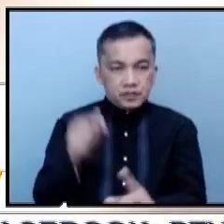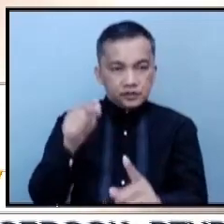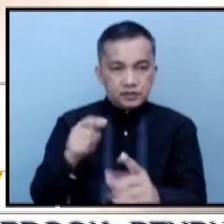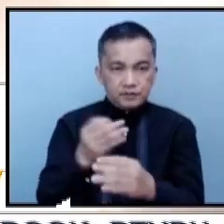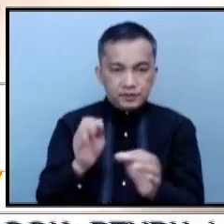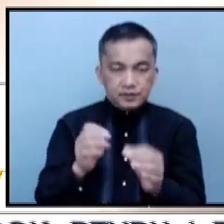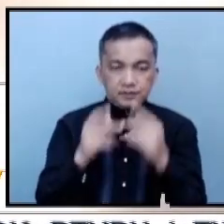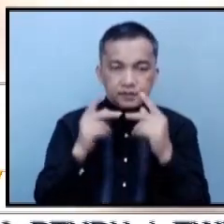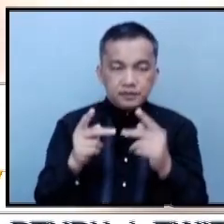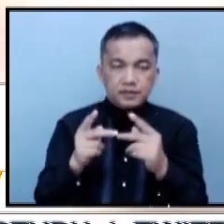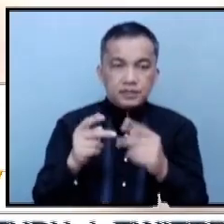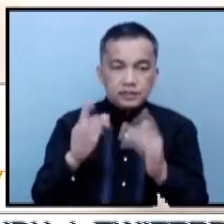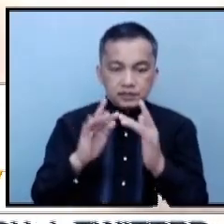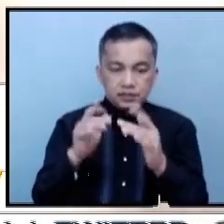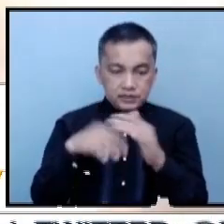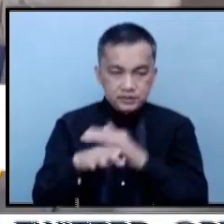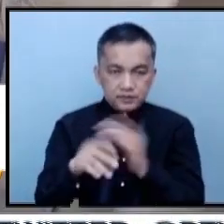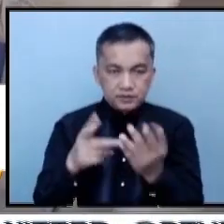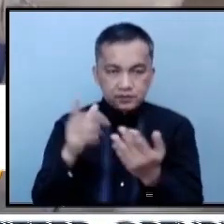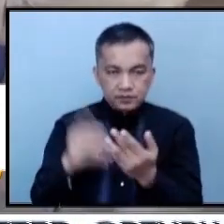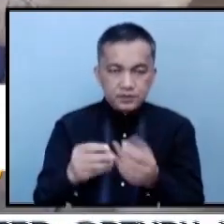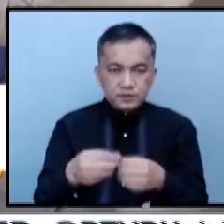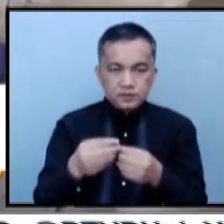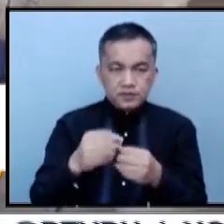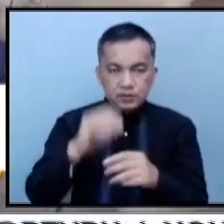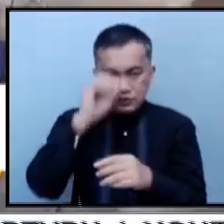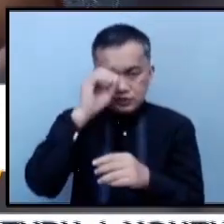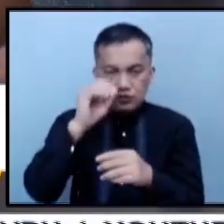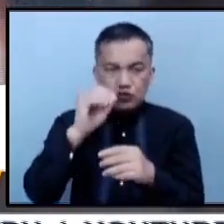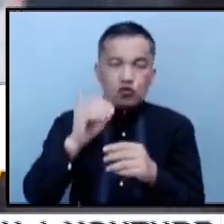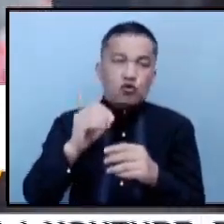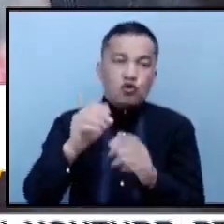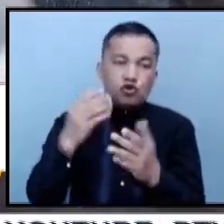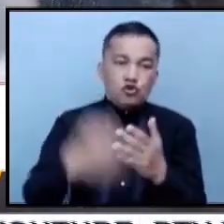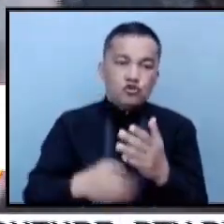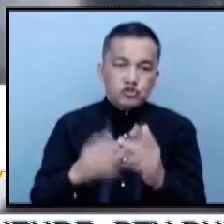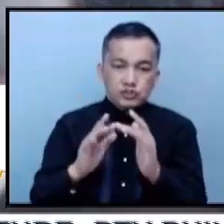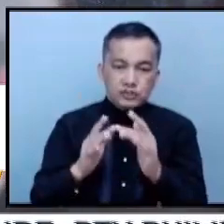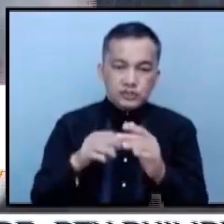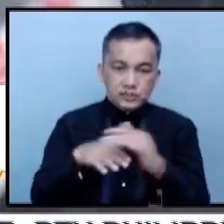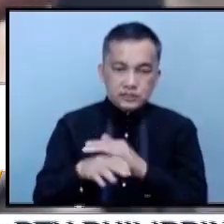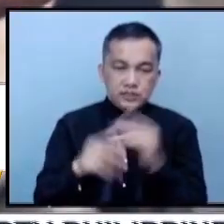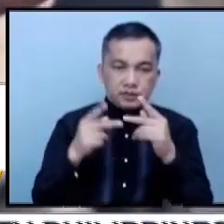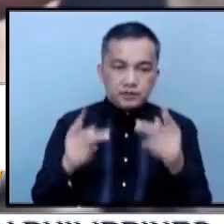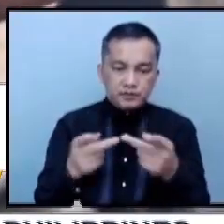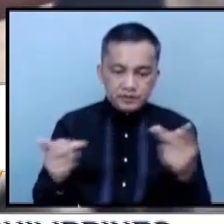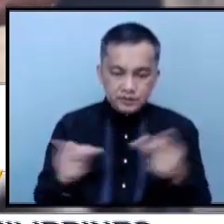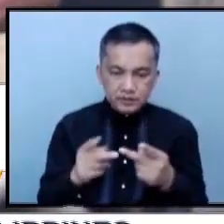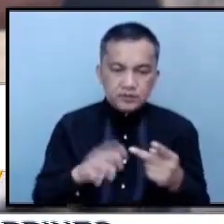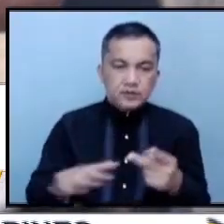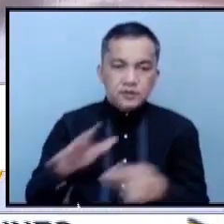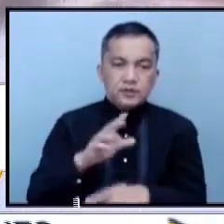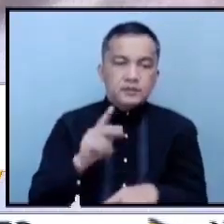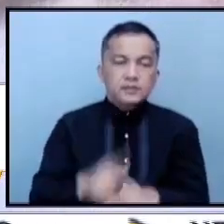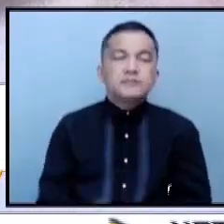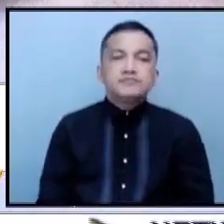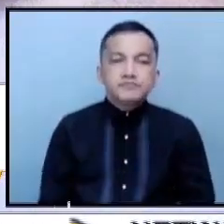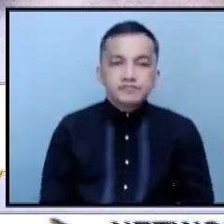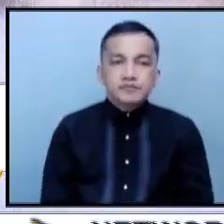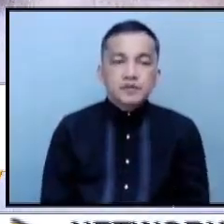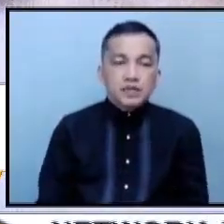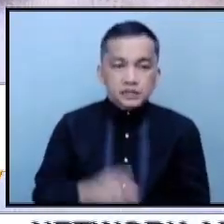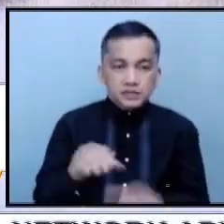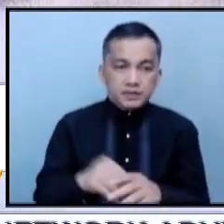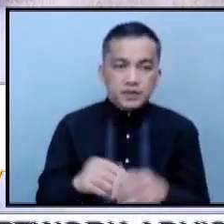Access Program na magbigay ng zero-cost internet access sa mga public spaces sa buong bansa. Sakop ng mga public areas ay